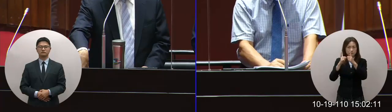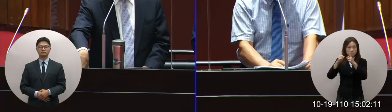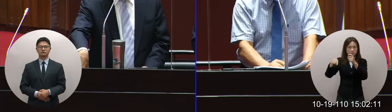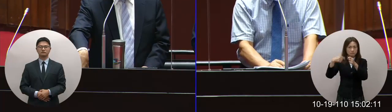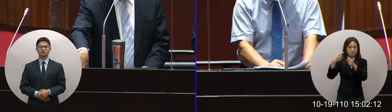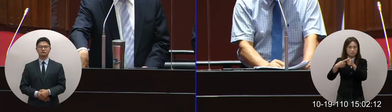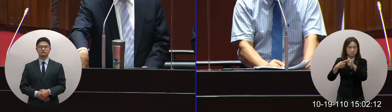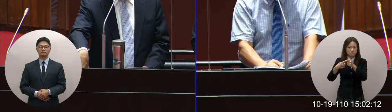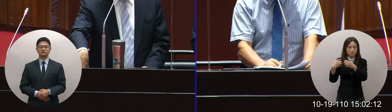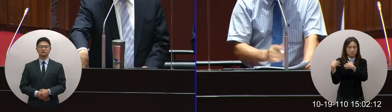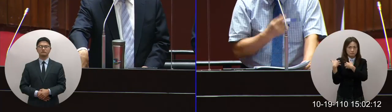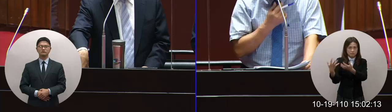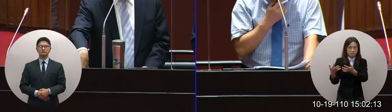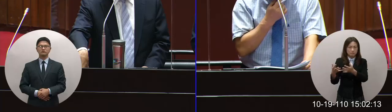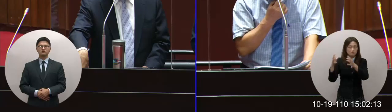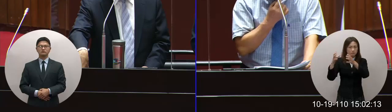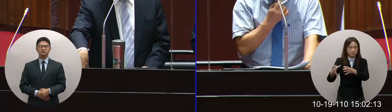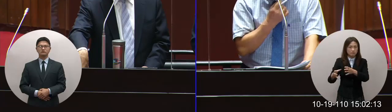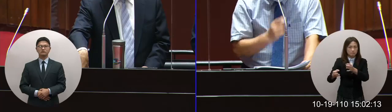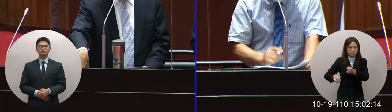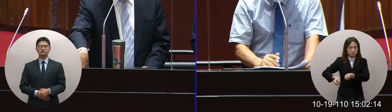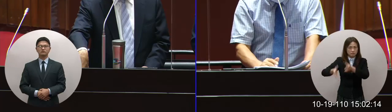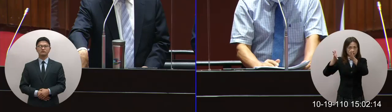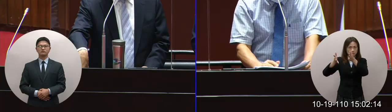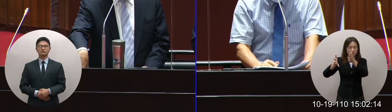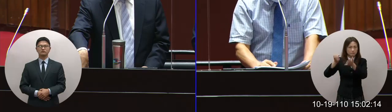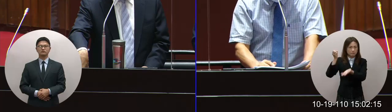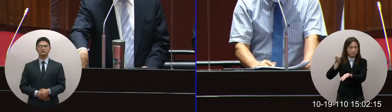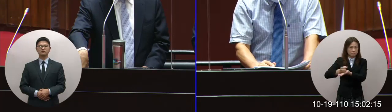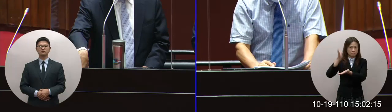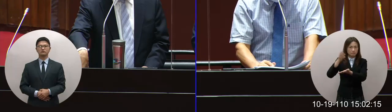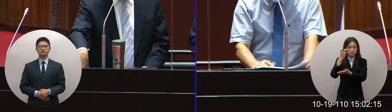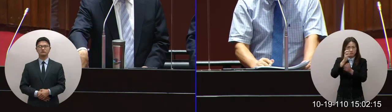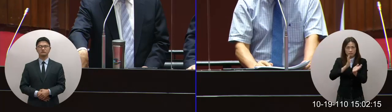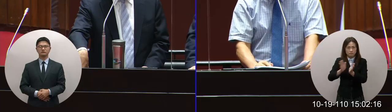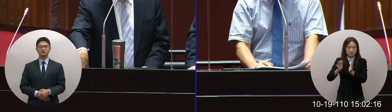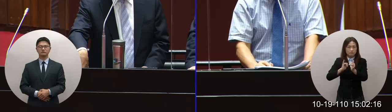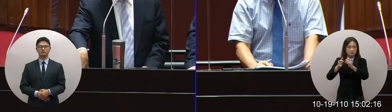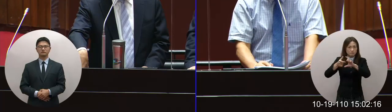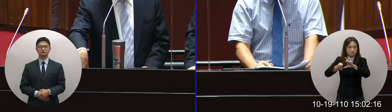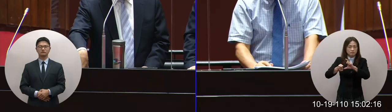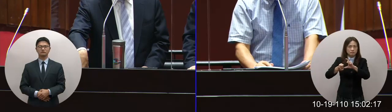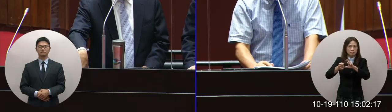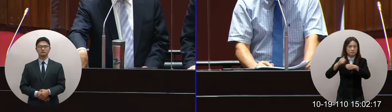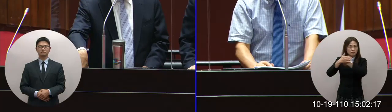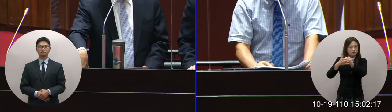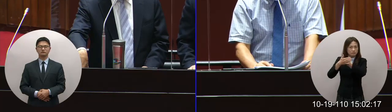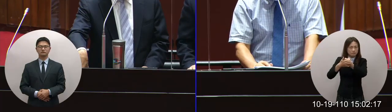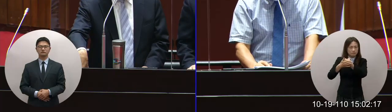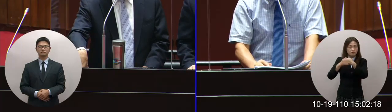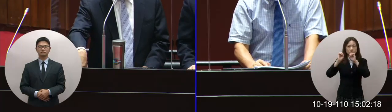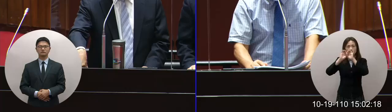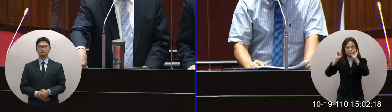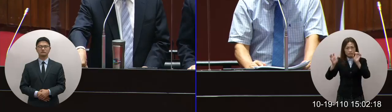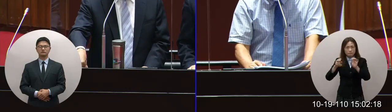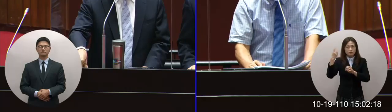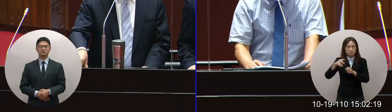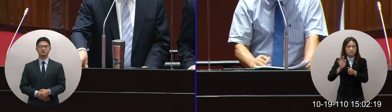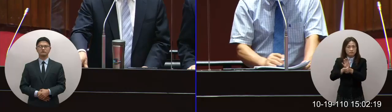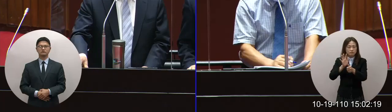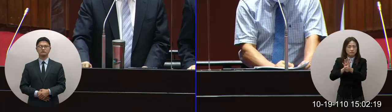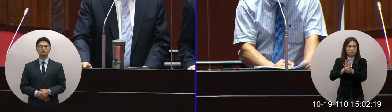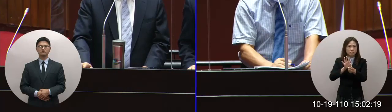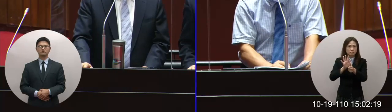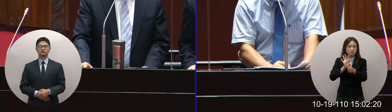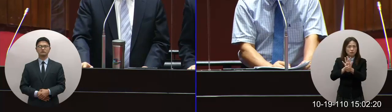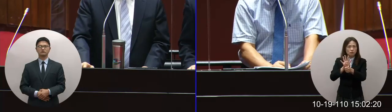111年委托办理公寓大厦及管理社区维护宣导哦，以及推动辅导等工